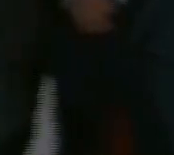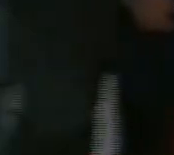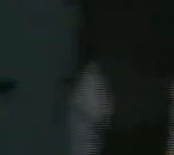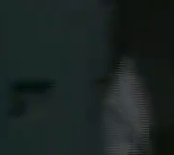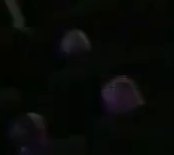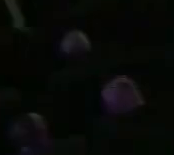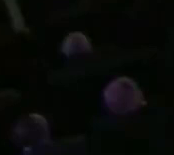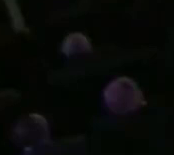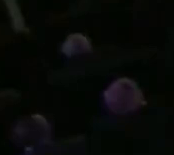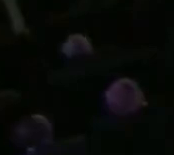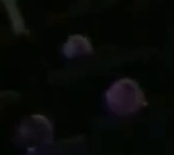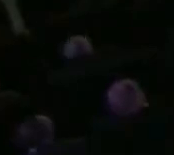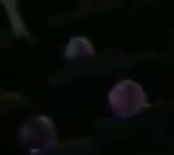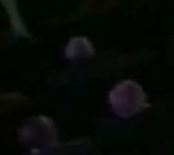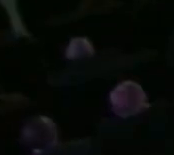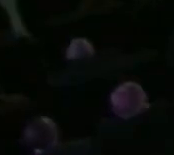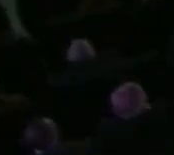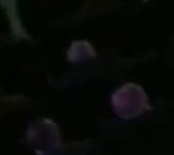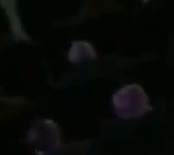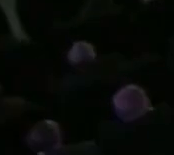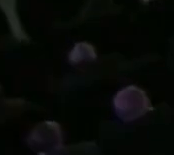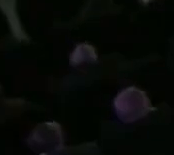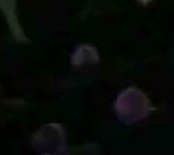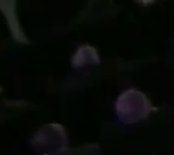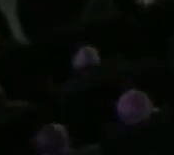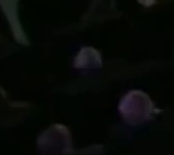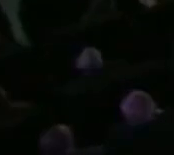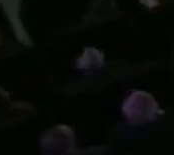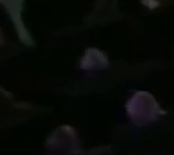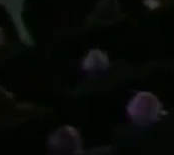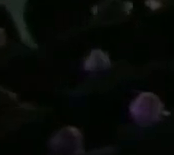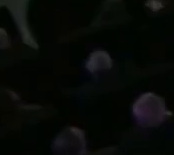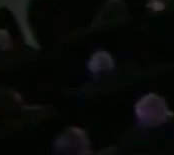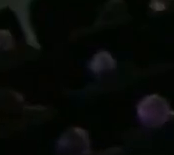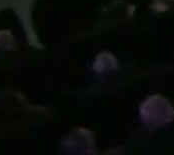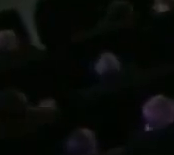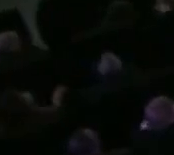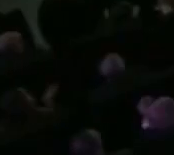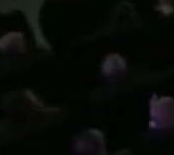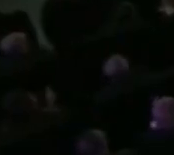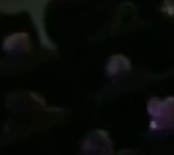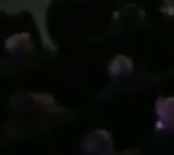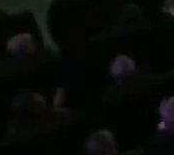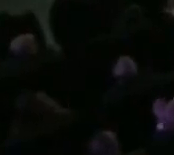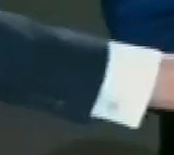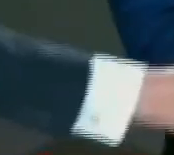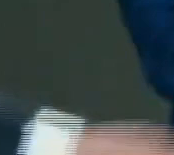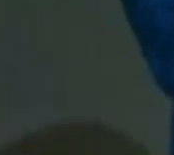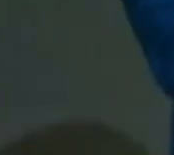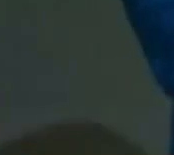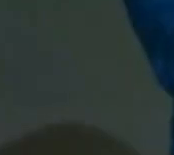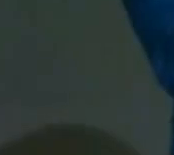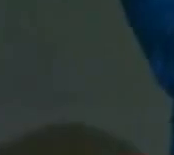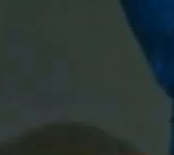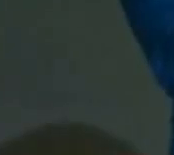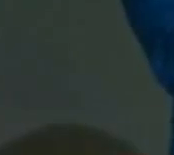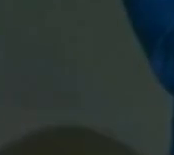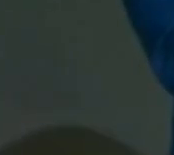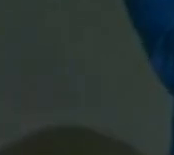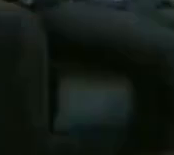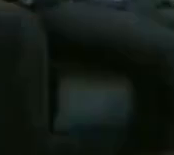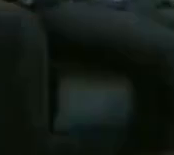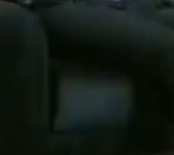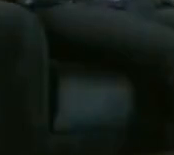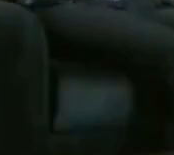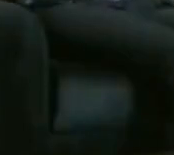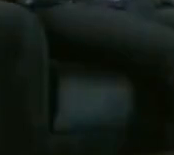الحملات التطوعيه وقد توفي في حادث اليم عام 2018 ثم رحل الدكتور بمرض السرطان ويتكلم عنهما